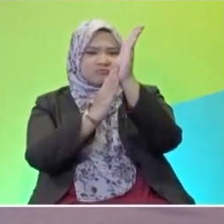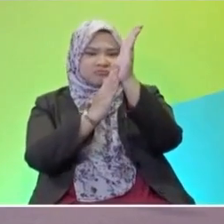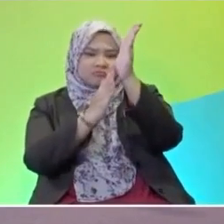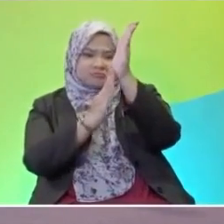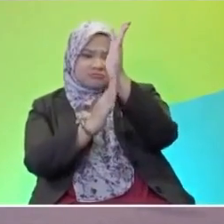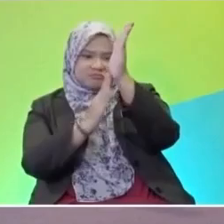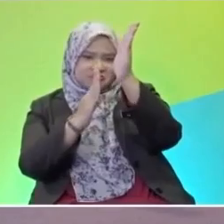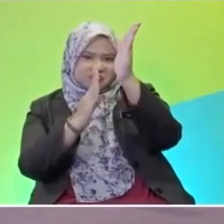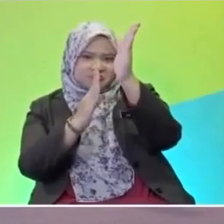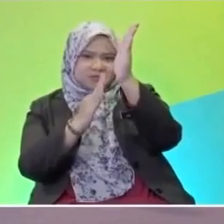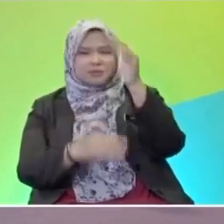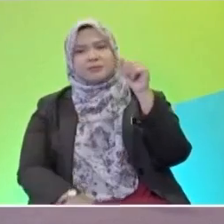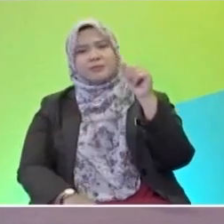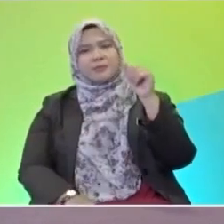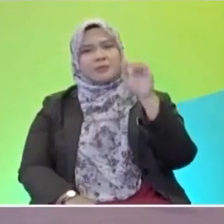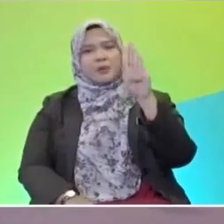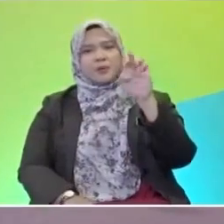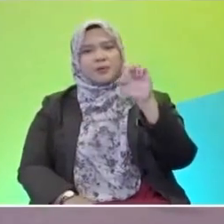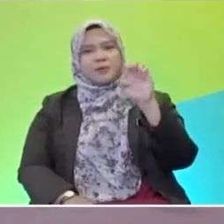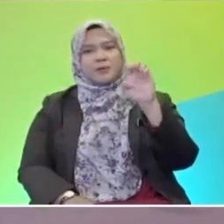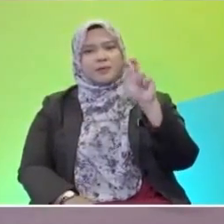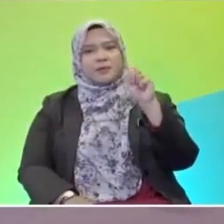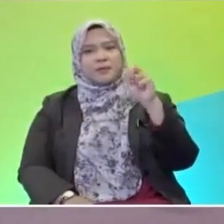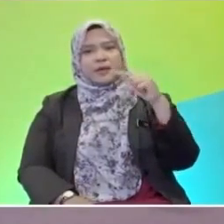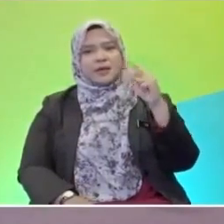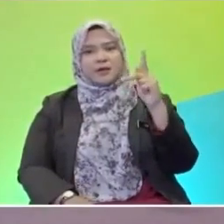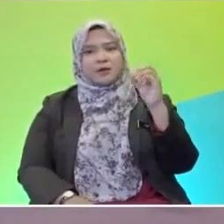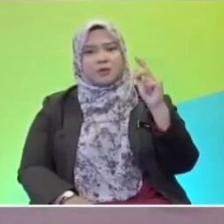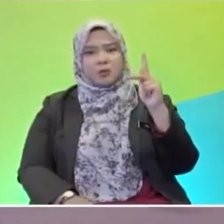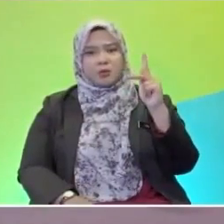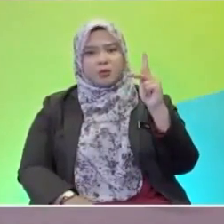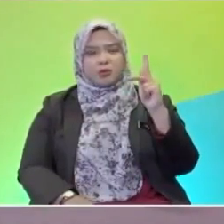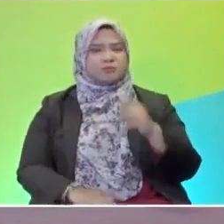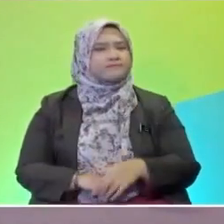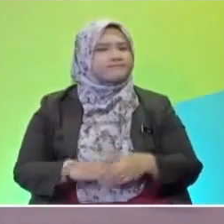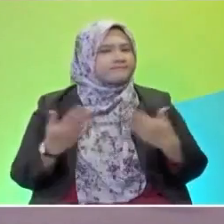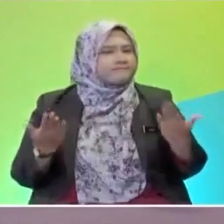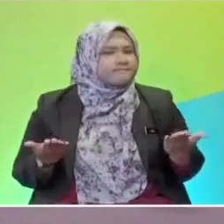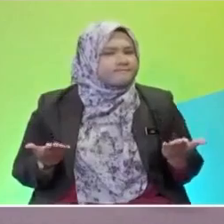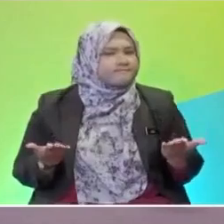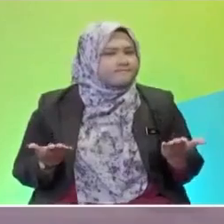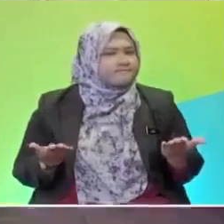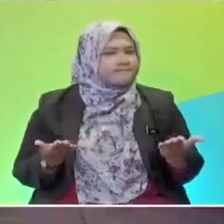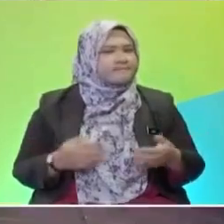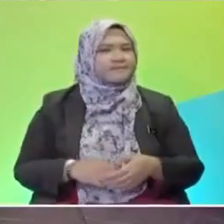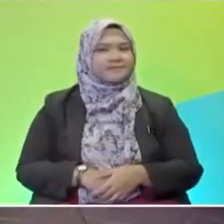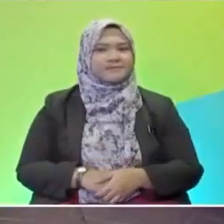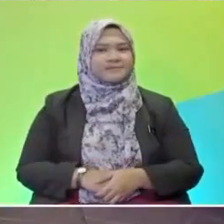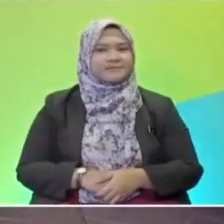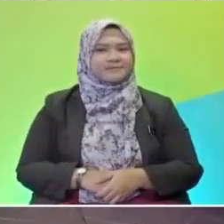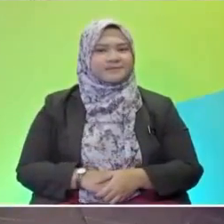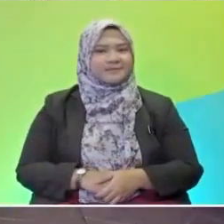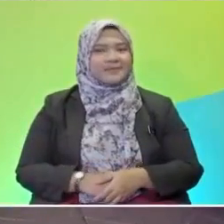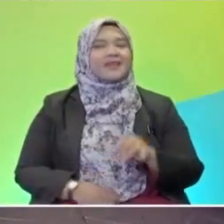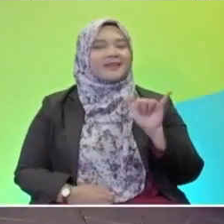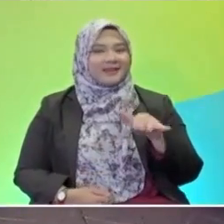seolah-olah seperti bengkok ini juga ada kaitan dengan fenomena pembiasan cahaya jadi jangan pelit